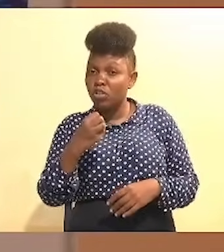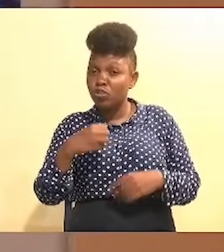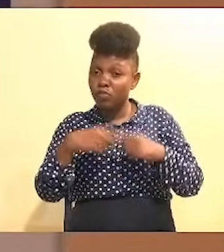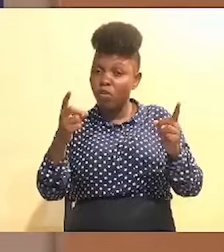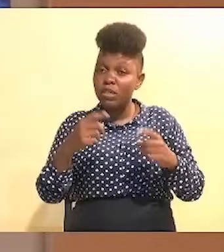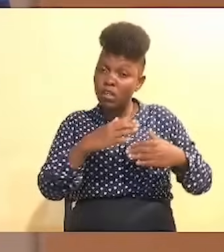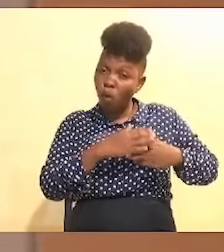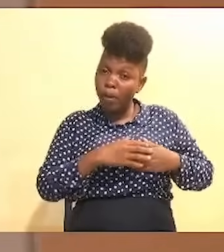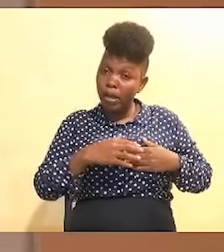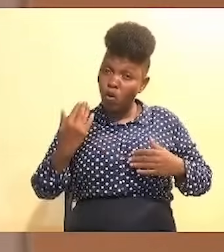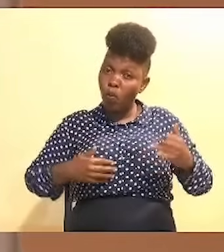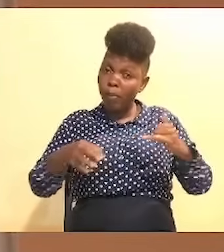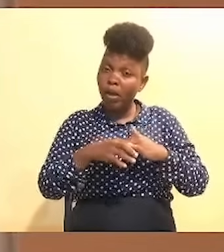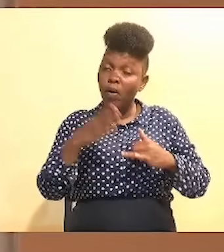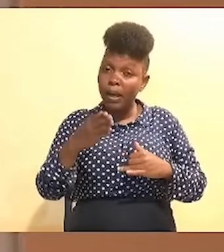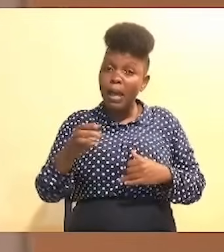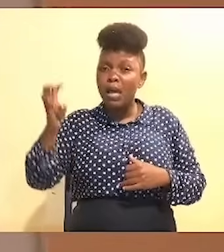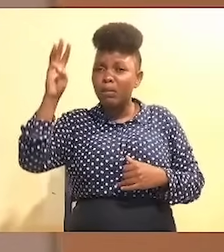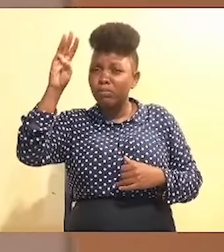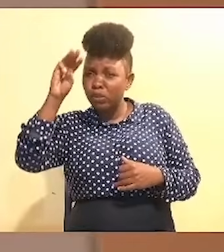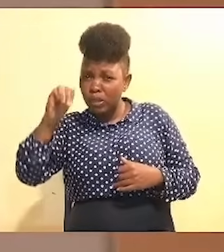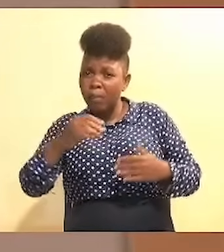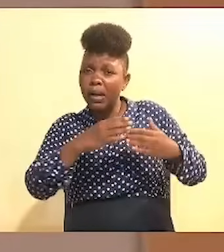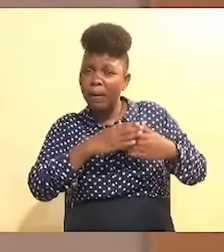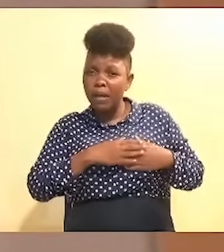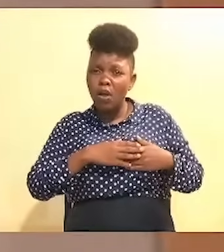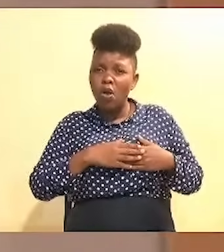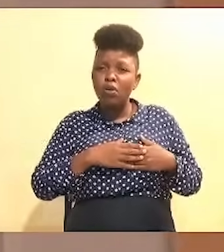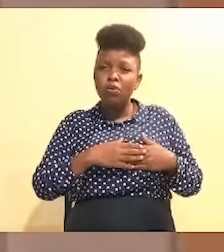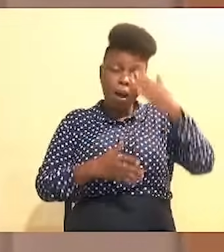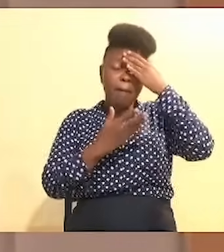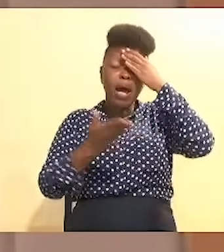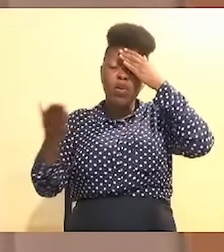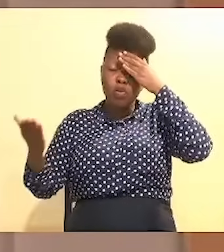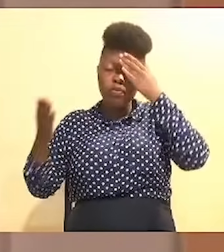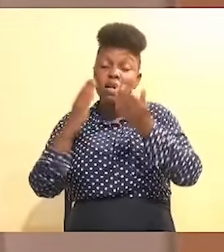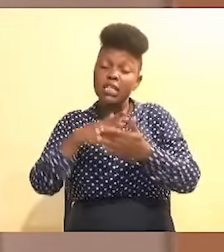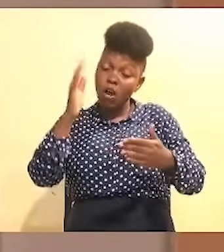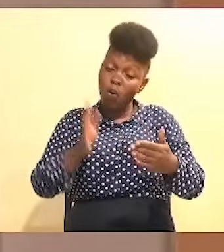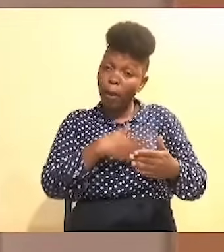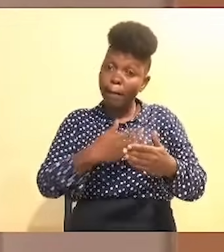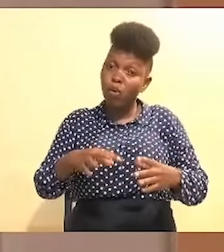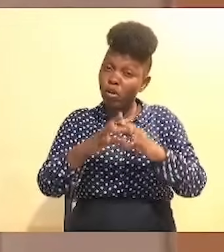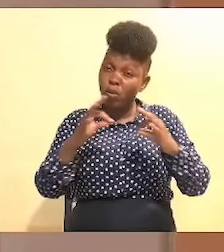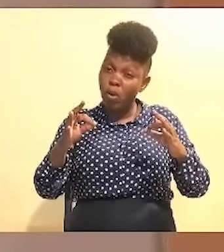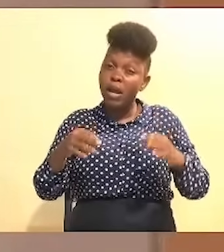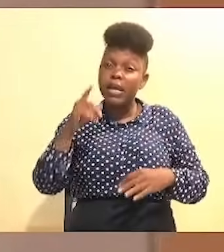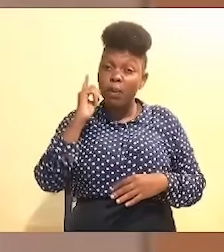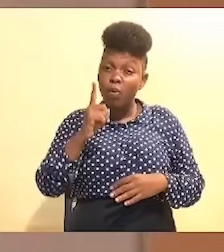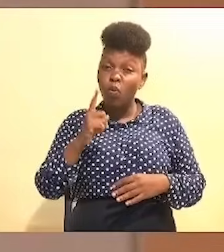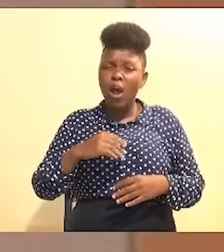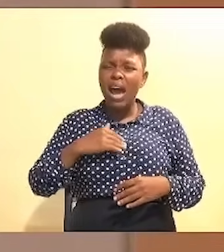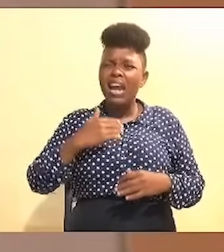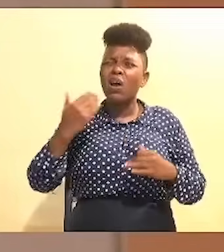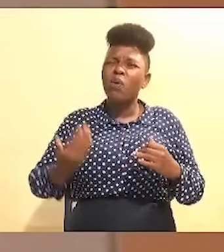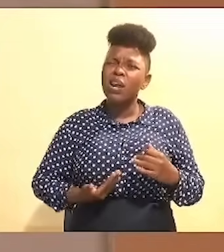Suleiman. Mshunem ndiye ambaye anaonekana kuwa maarufu katika mashairi ya wimbo ulio bora. Ijapokuwa alikuwa na wanawake